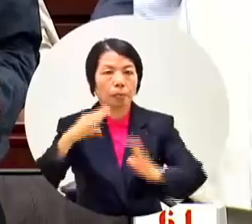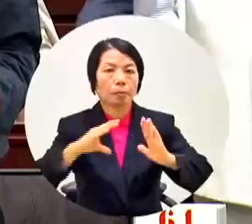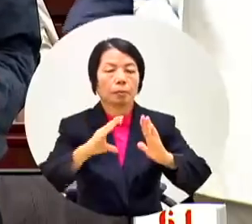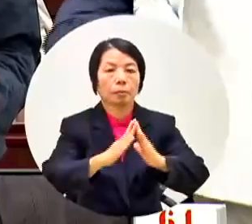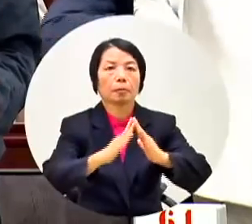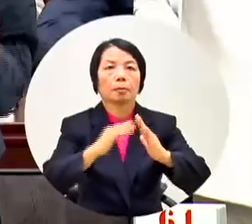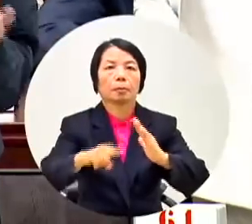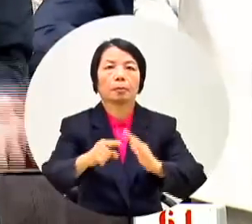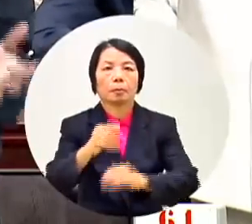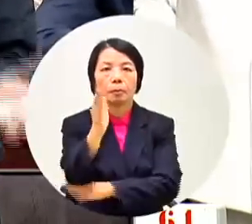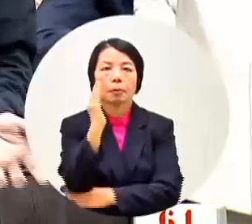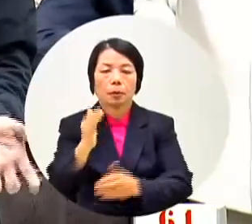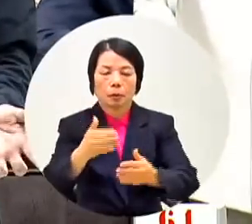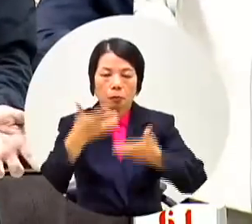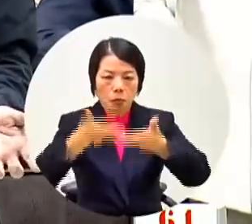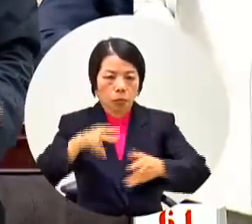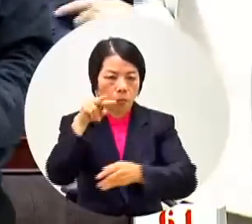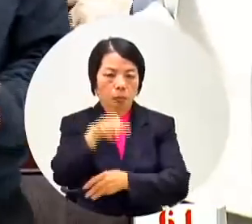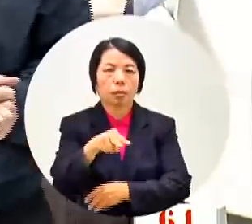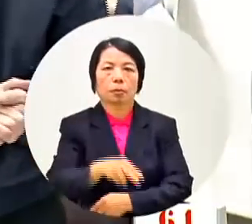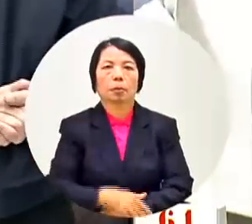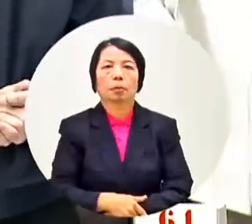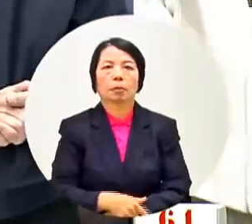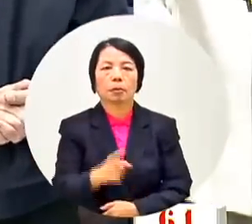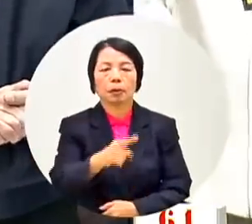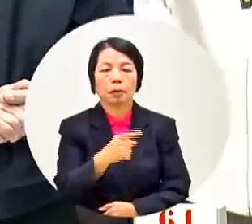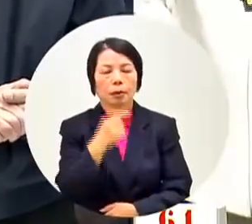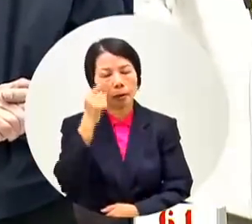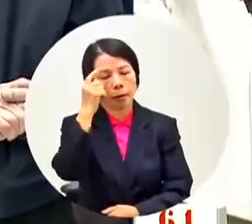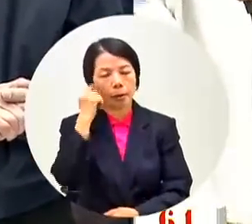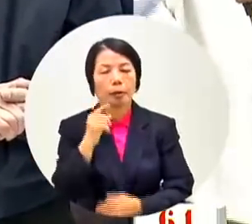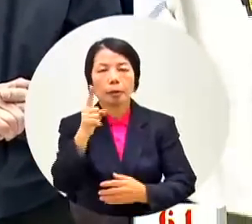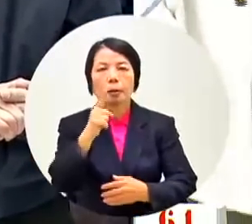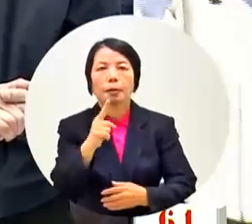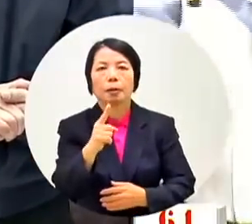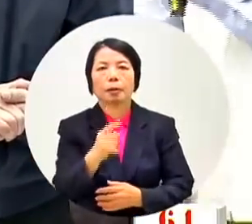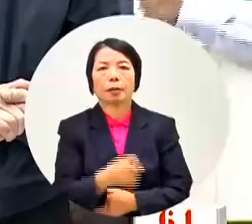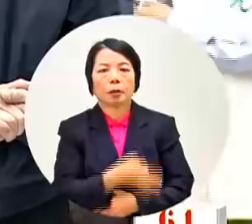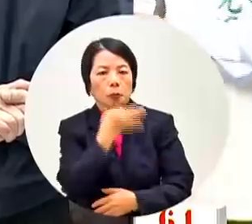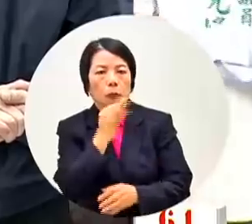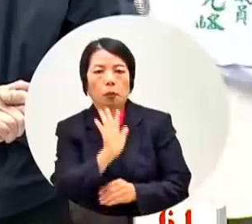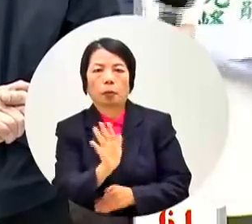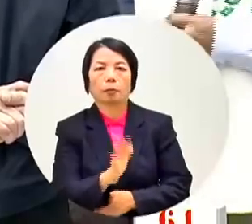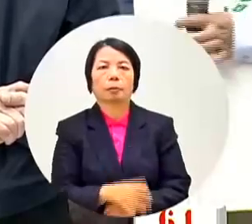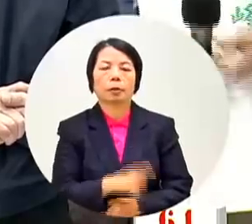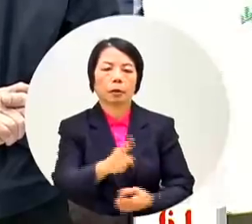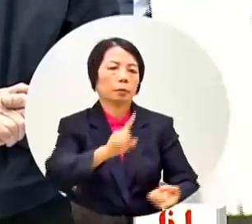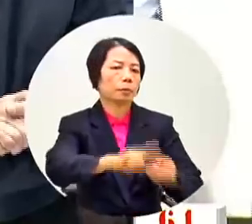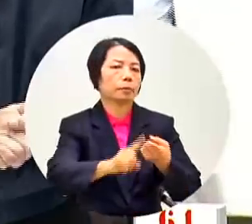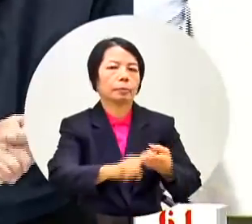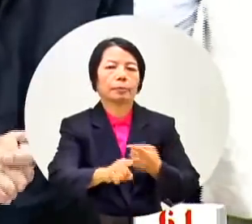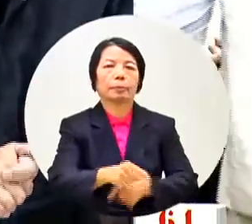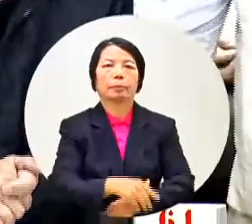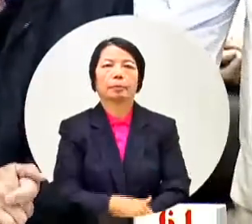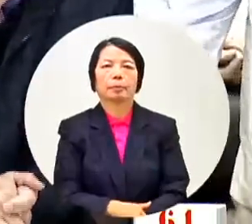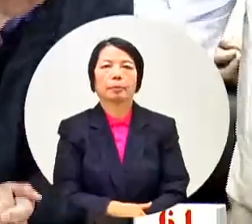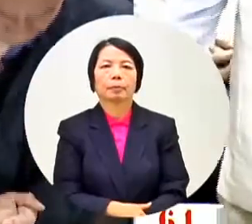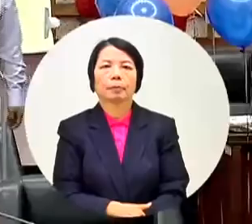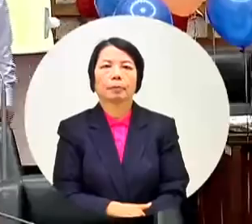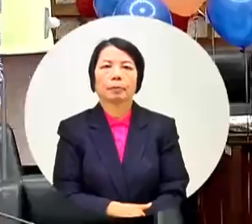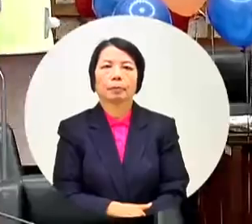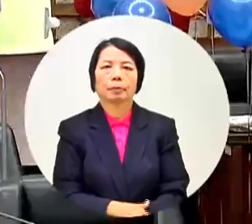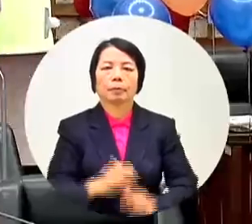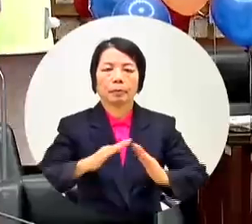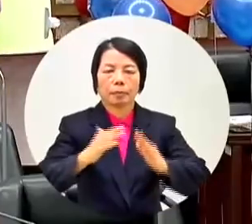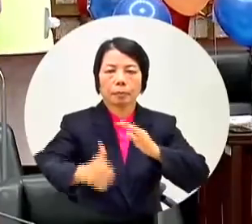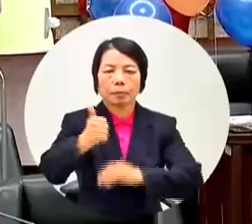点你没还的。 谢谢，我只能又开始一个公安的呀，不可行，我只能讲这个结论。 所以市长的意思应该是要开放这些颗气球，应该